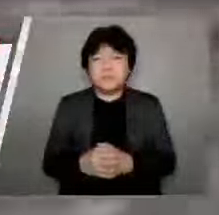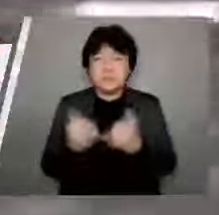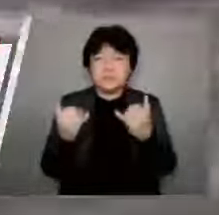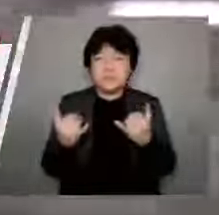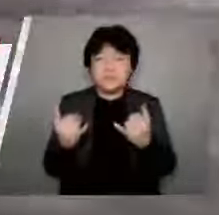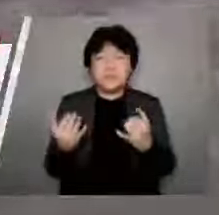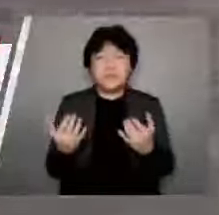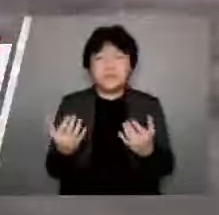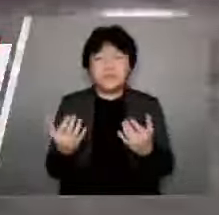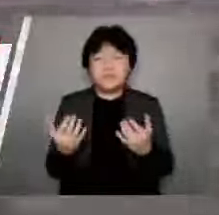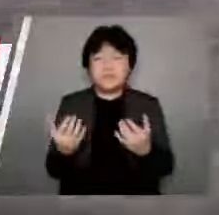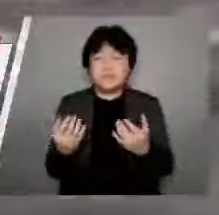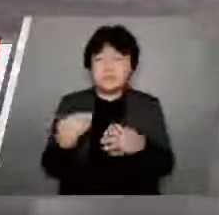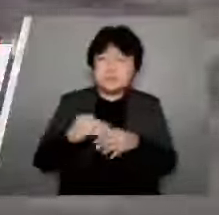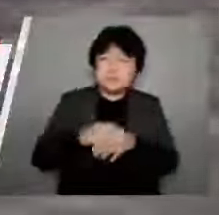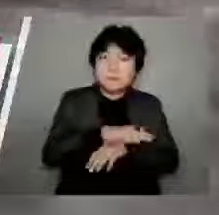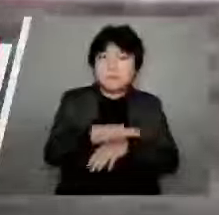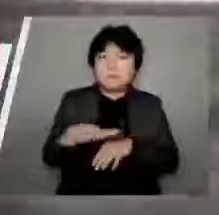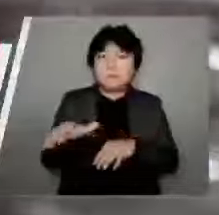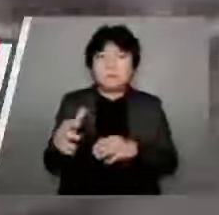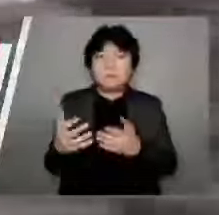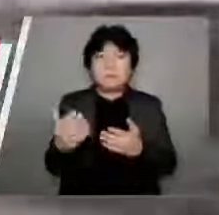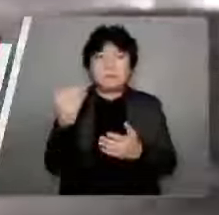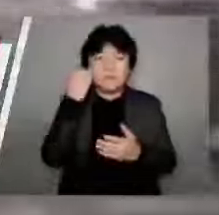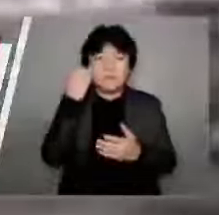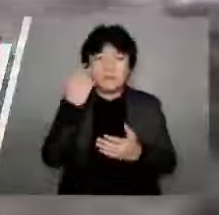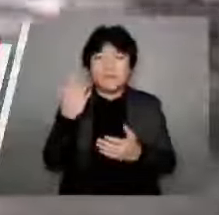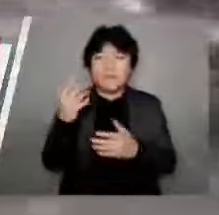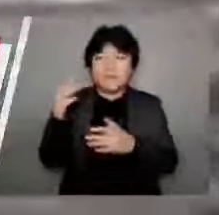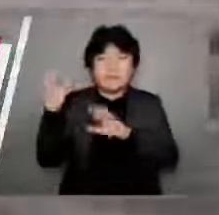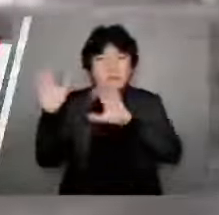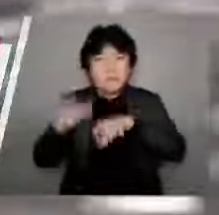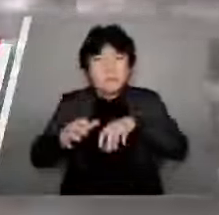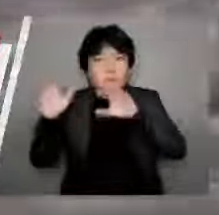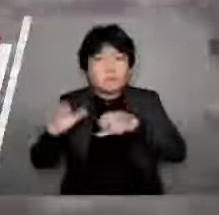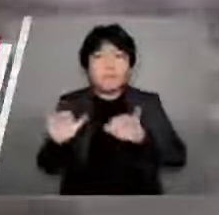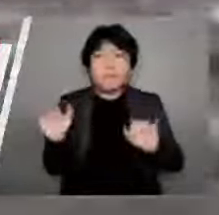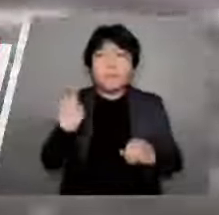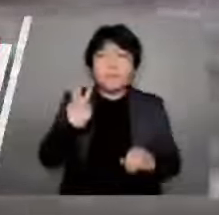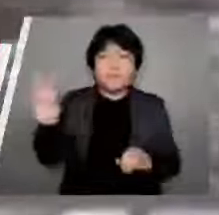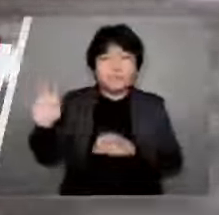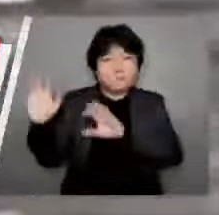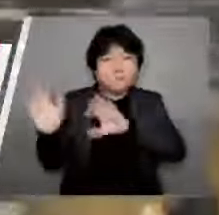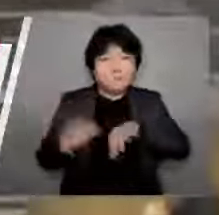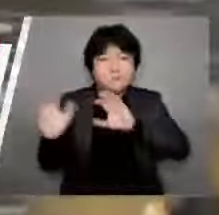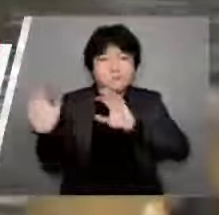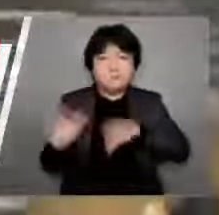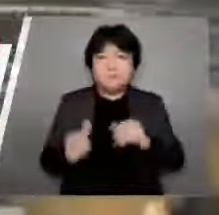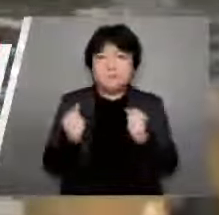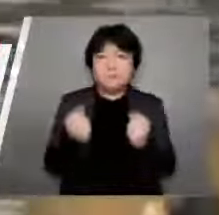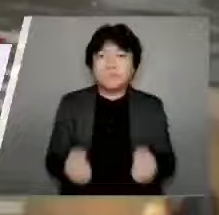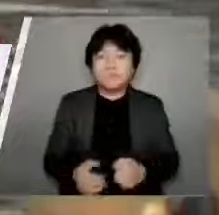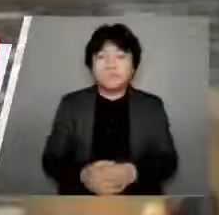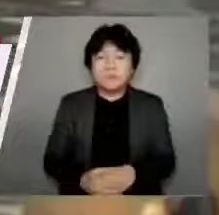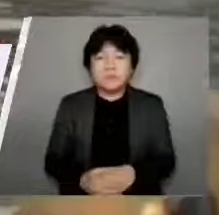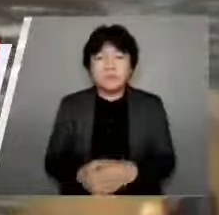ating kapuluan ay yung habagat, lalo na po sa western side. Ano po? Sa ngayon, ma'am, we have already,